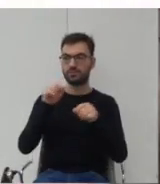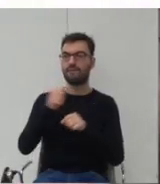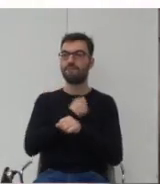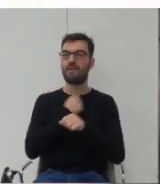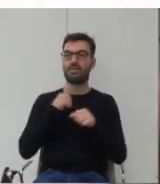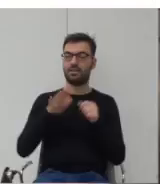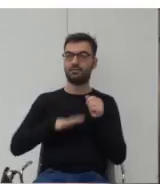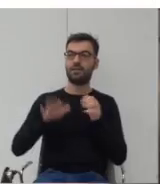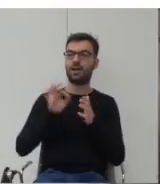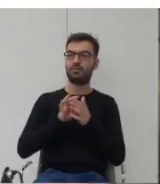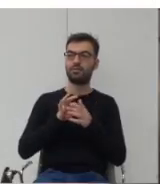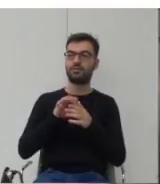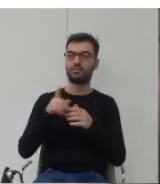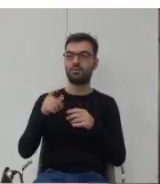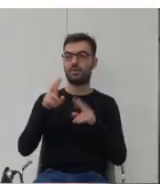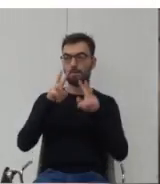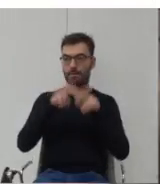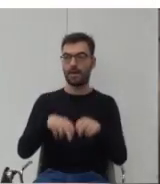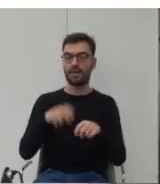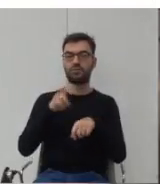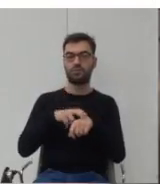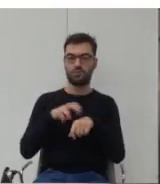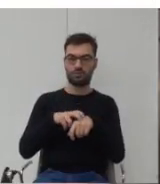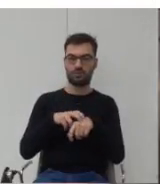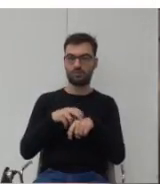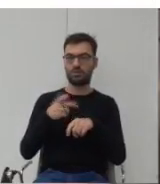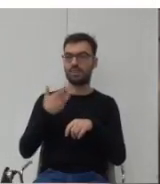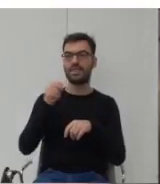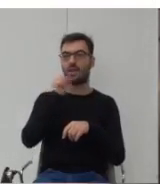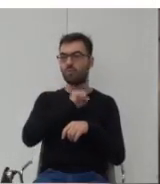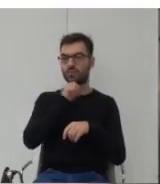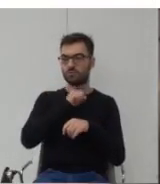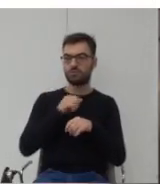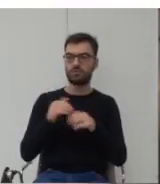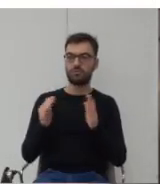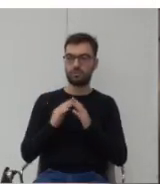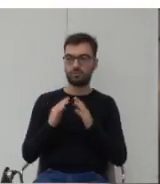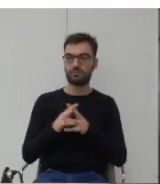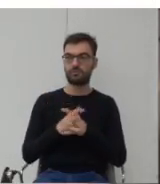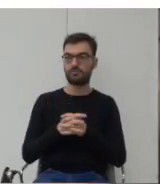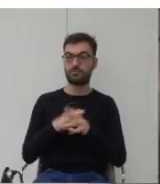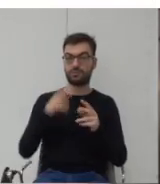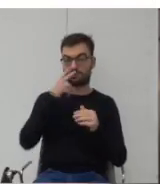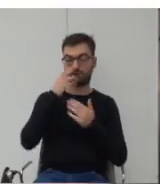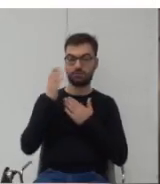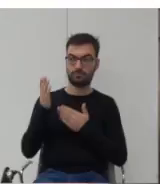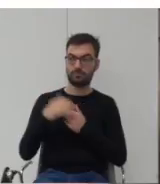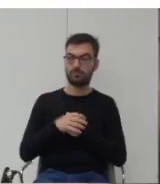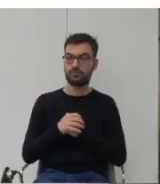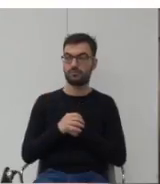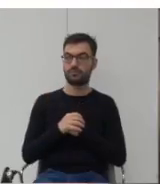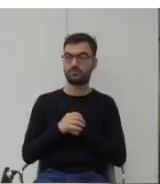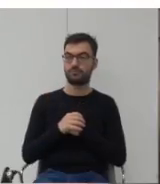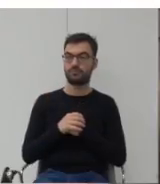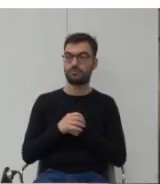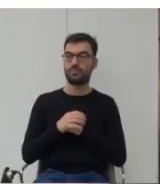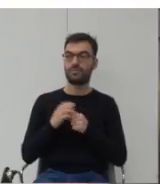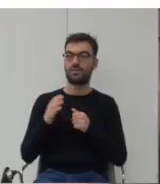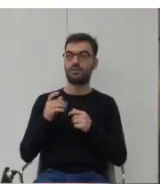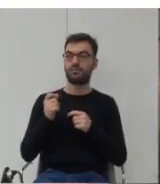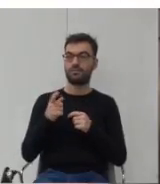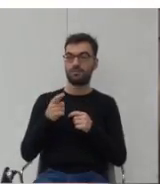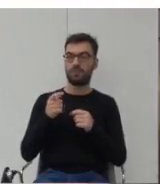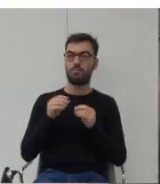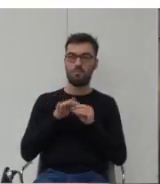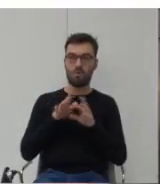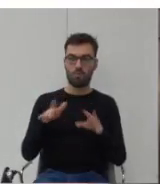Warszawy przy okazji swoich badań do doktoratu o nieużytkach. Jak widać, no, takie konstrukcje